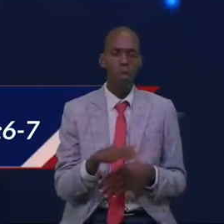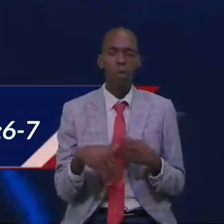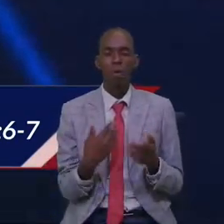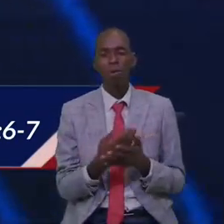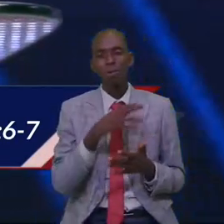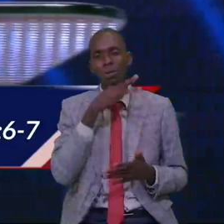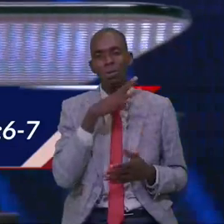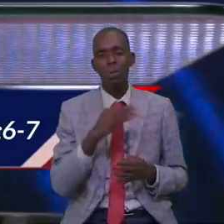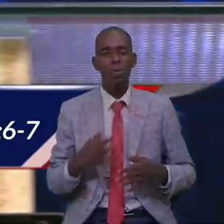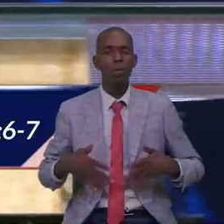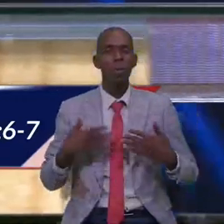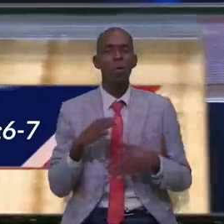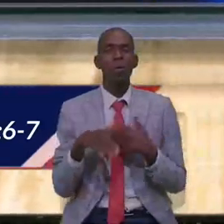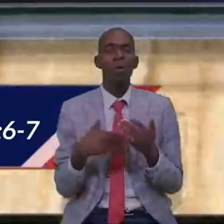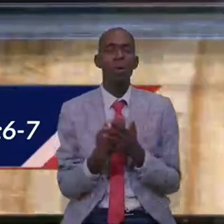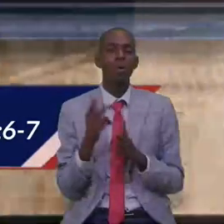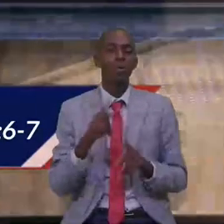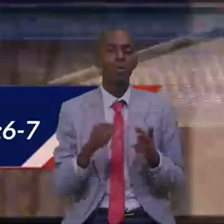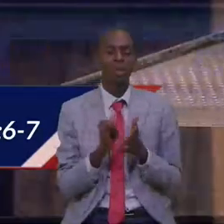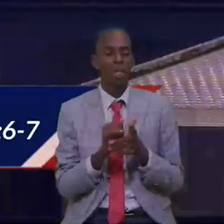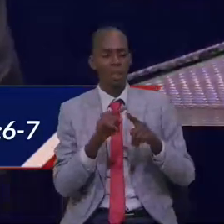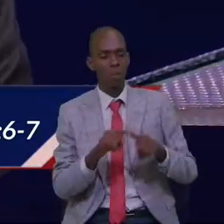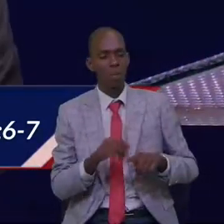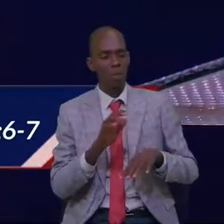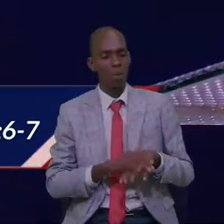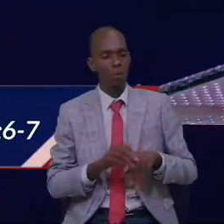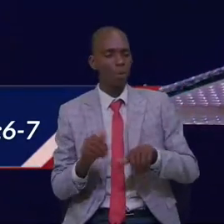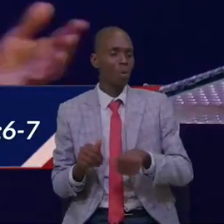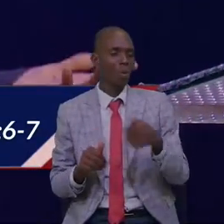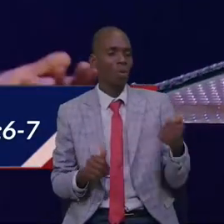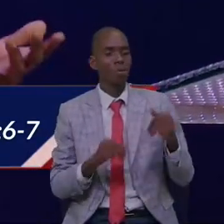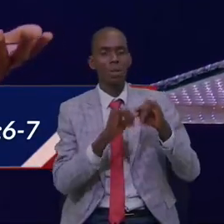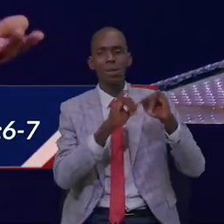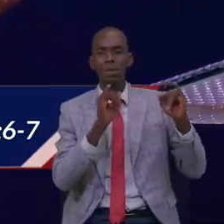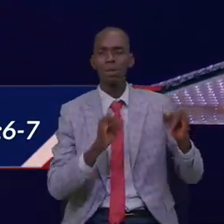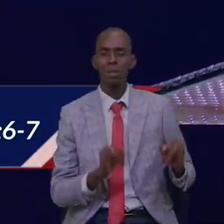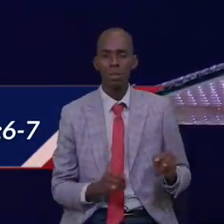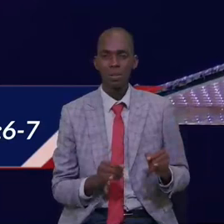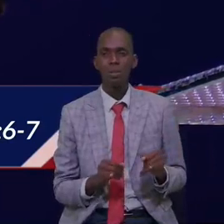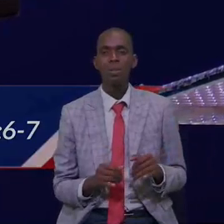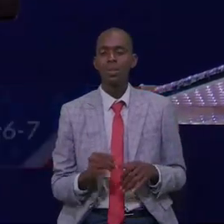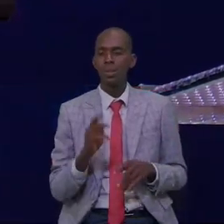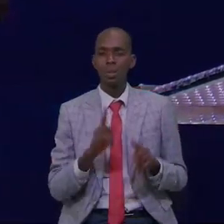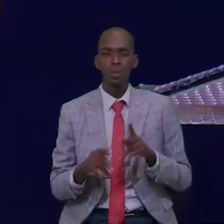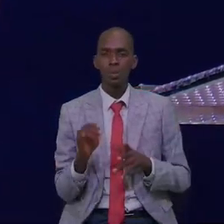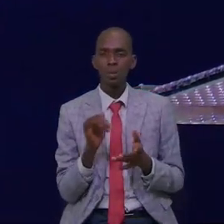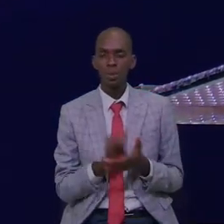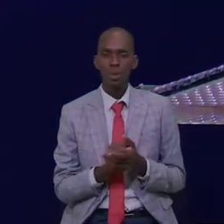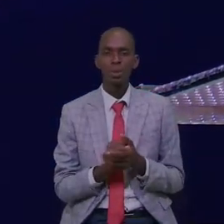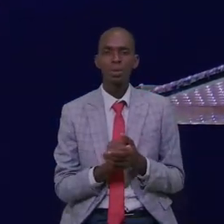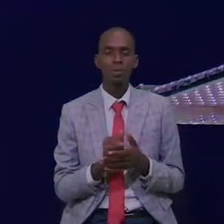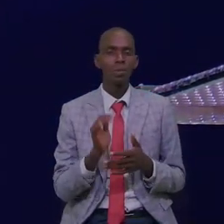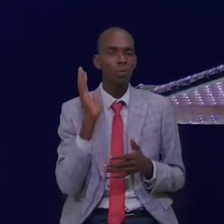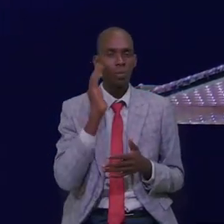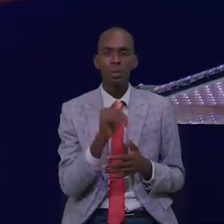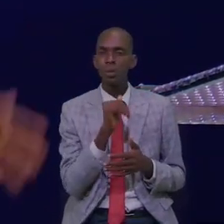Et les gens et les eaux inonderont l'abri du mensonge. Les gens qui dépendent d'autres dieux,